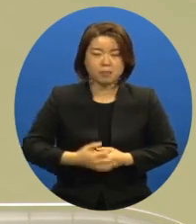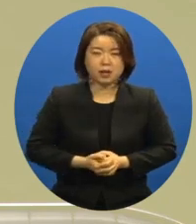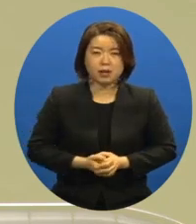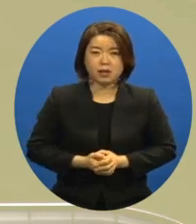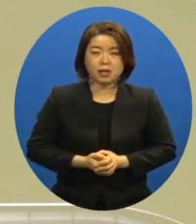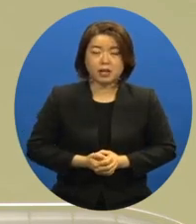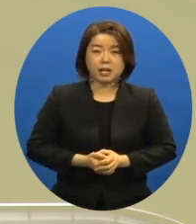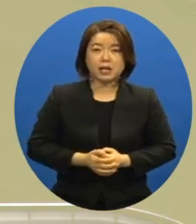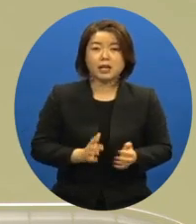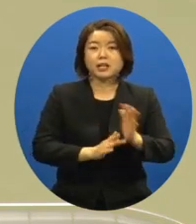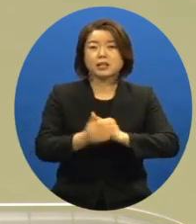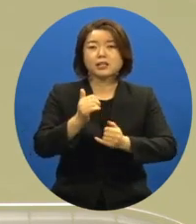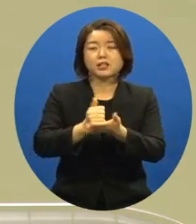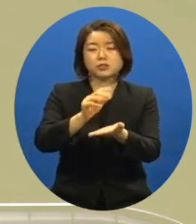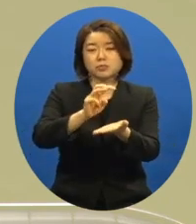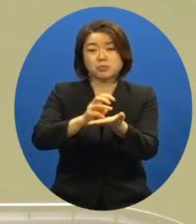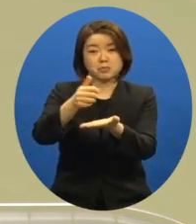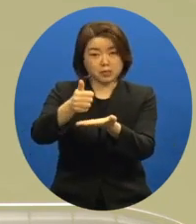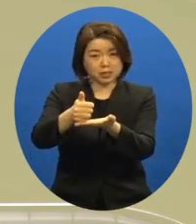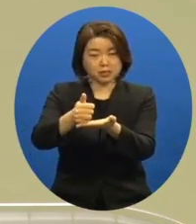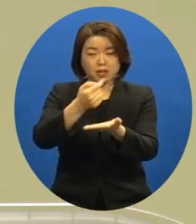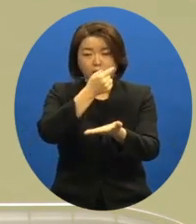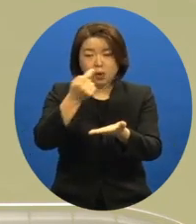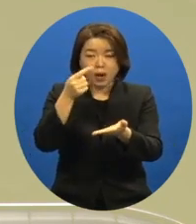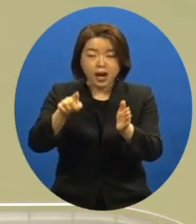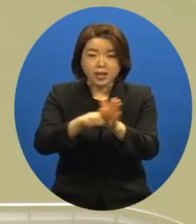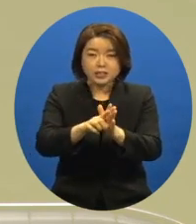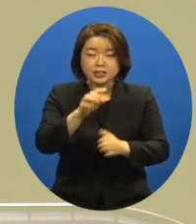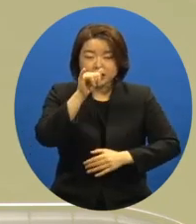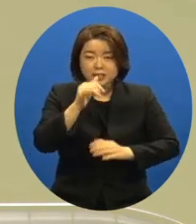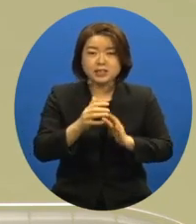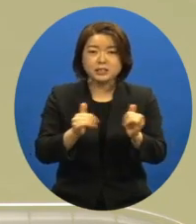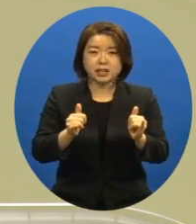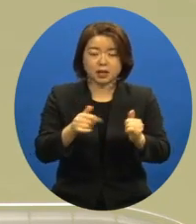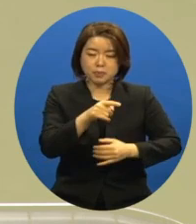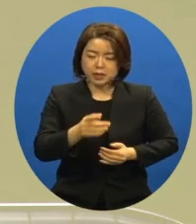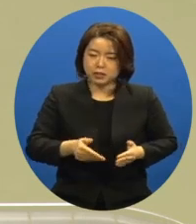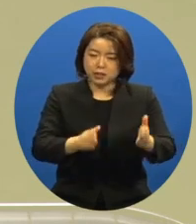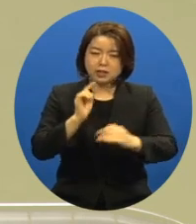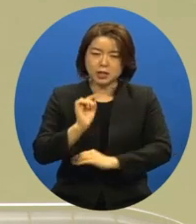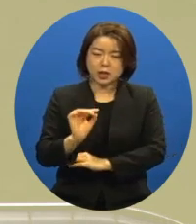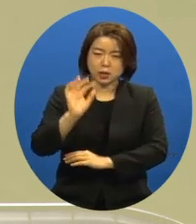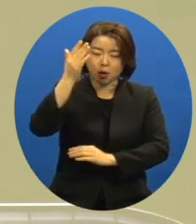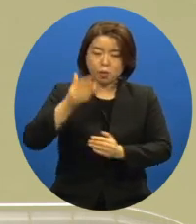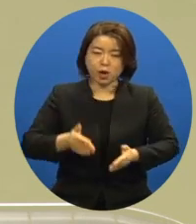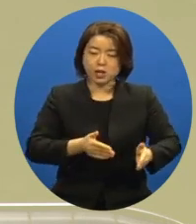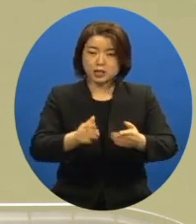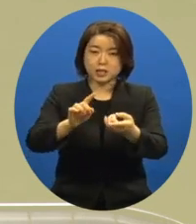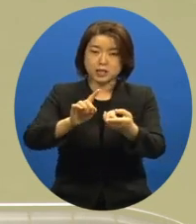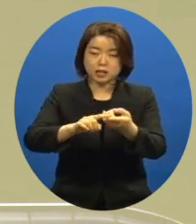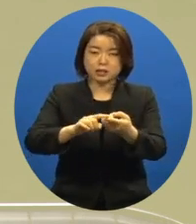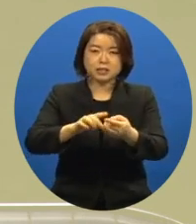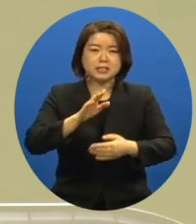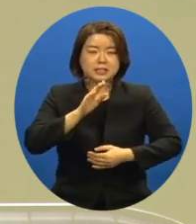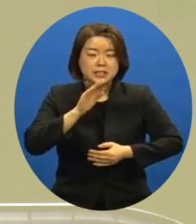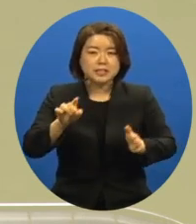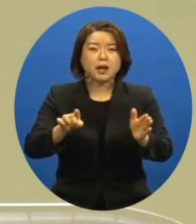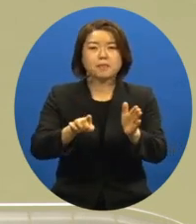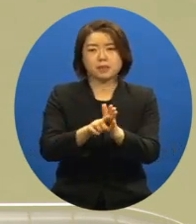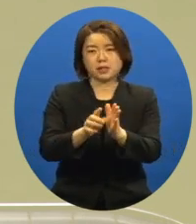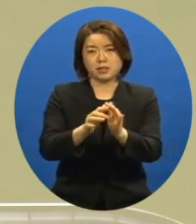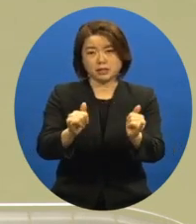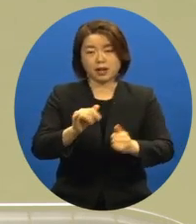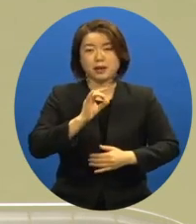예수님이 메시아라는 확신이 있는 사람, 그 길이 영광의 길임을 진짜 믿는 사람만 주님을